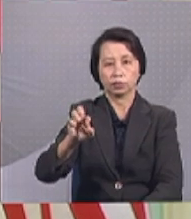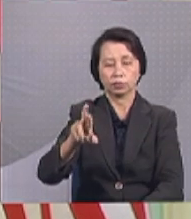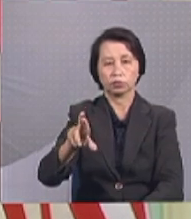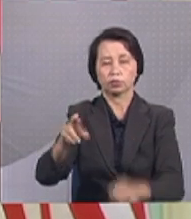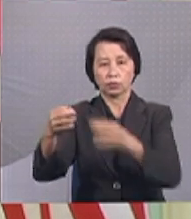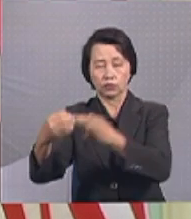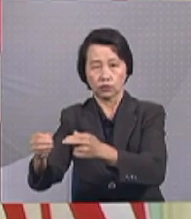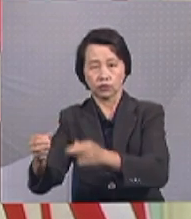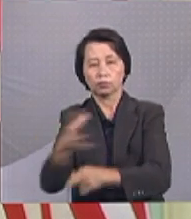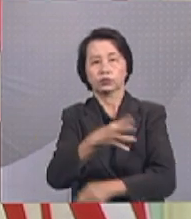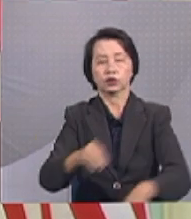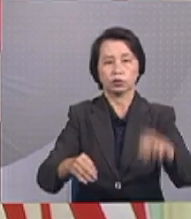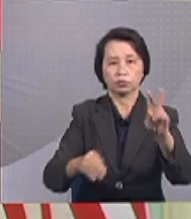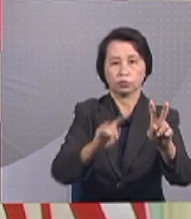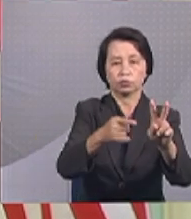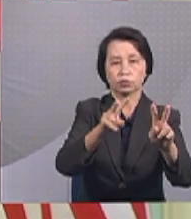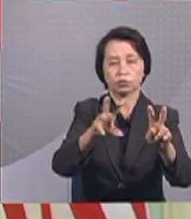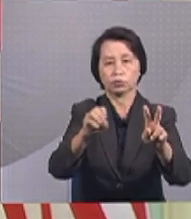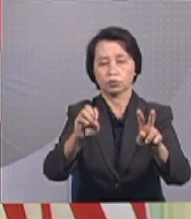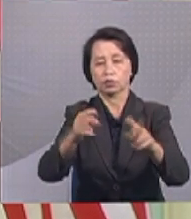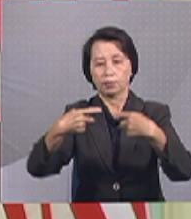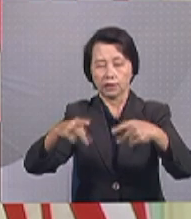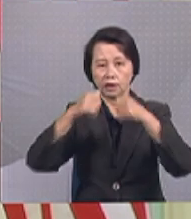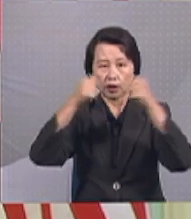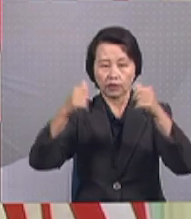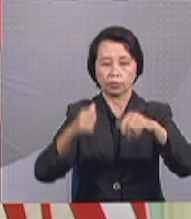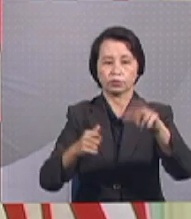adalah 2,060 pasar awam,